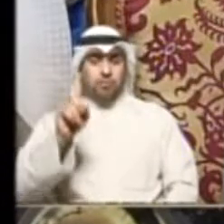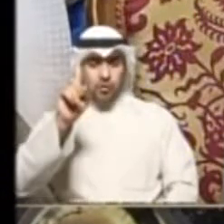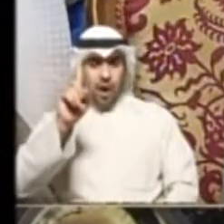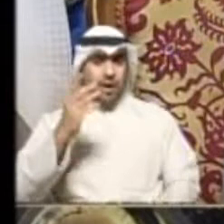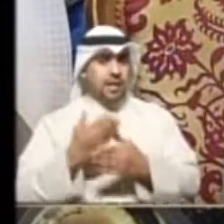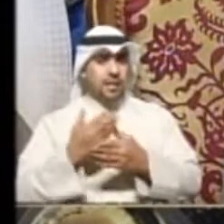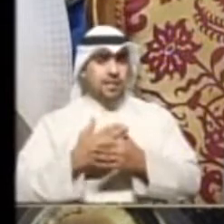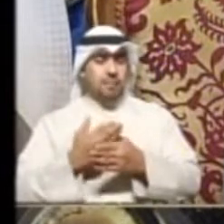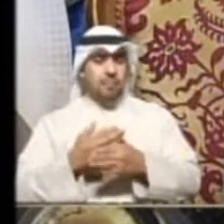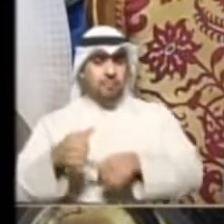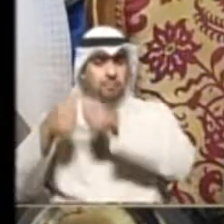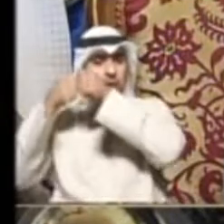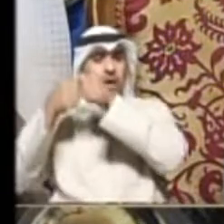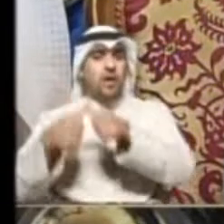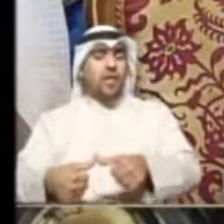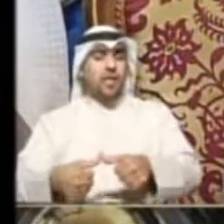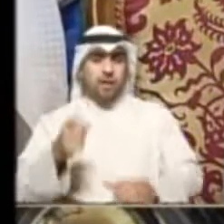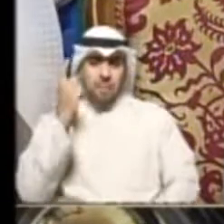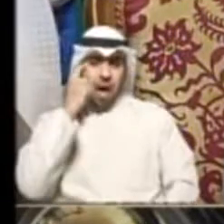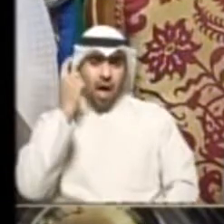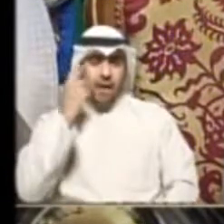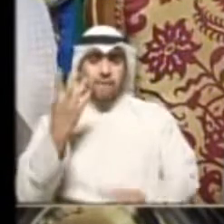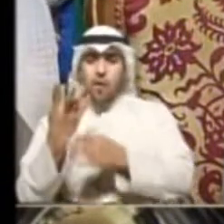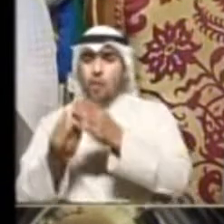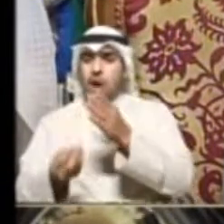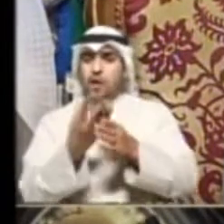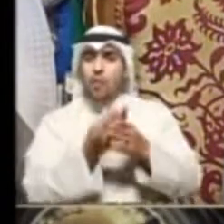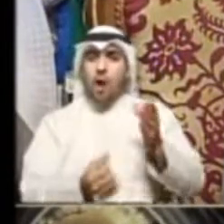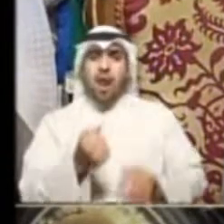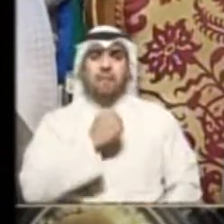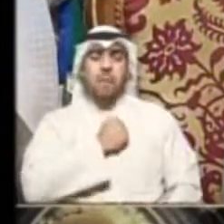يذكرون أن لهم أبناء قد